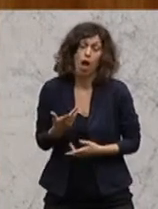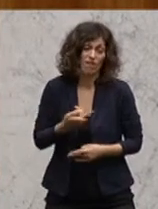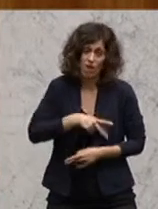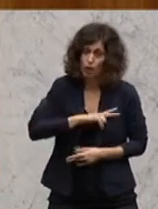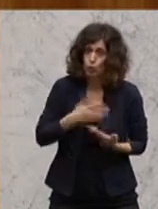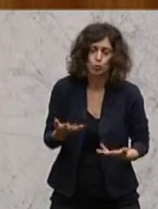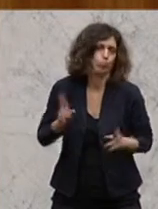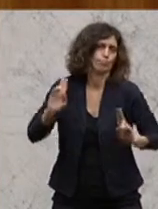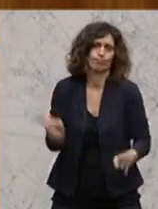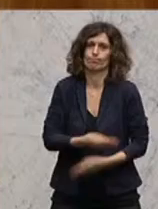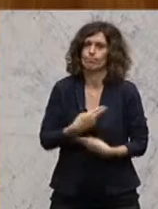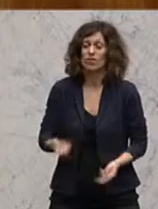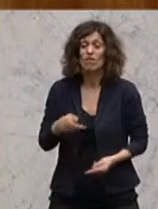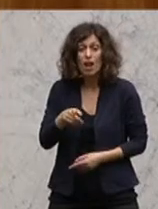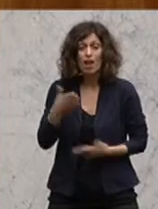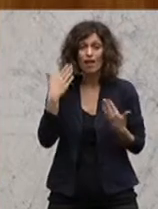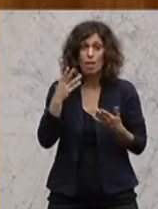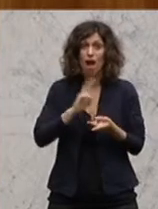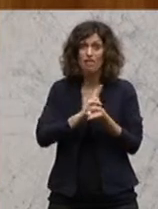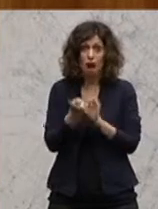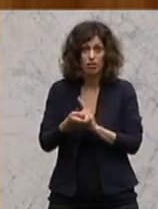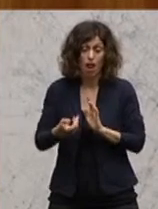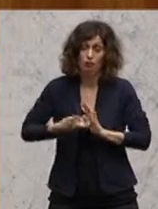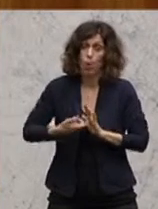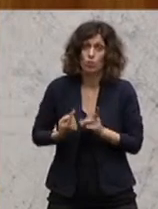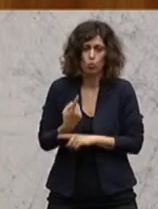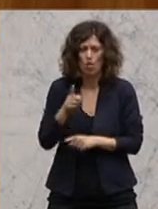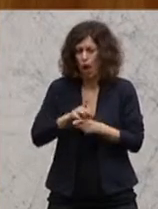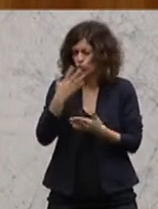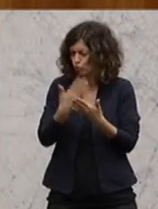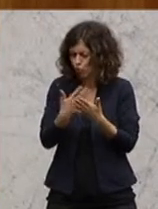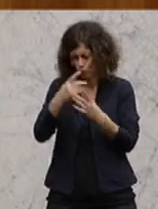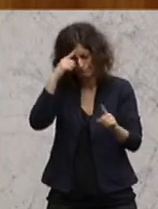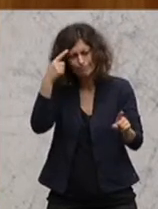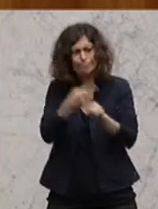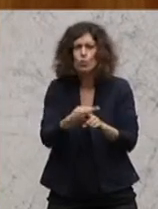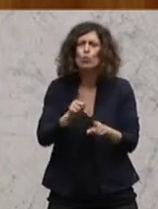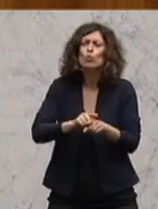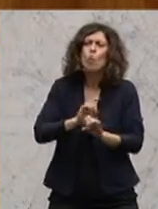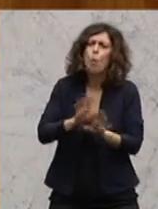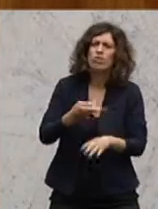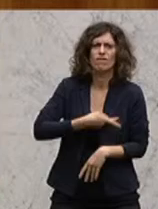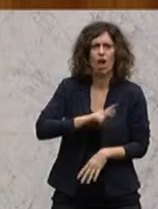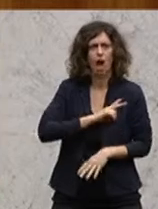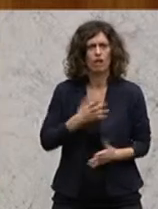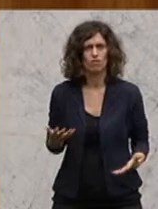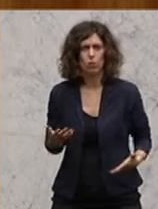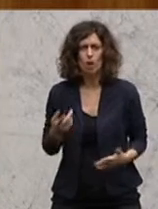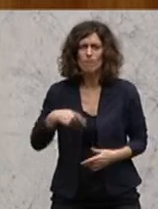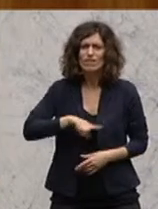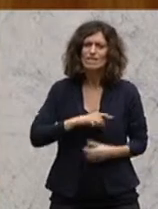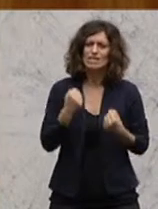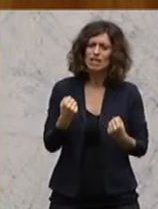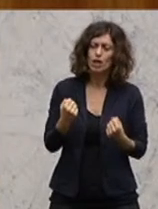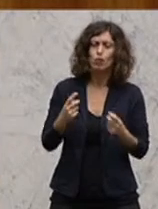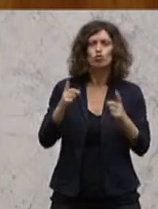die Herausforderung des Klimawandels angeht. Es ist aber auch völlig widersinnig und unverantwortlich, was die Sicherung des